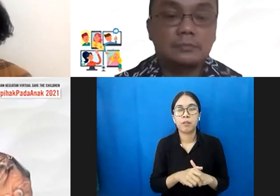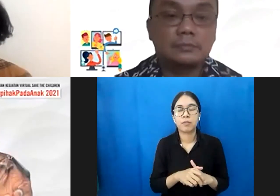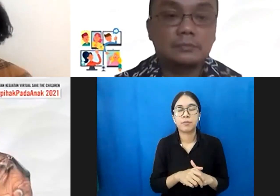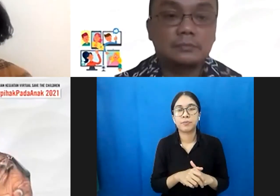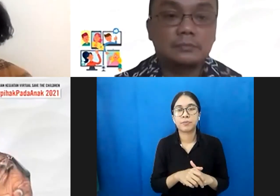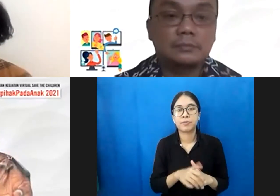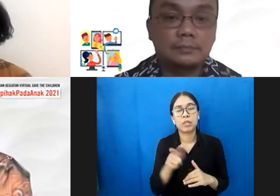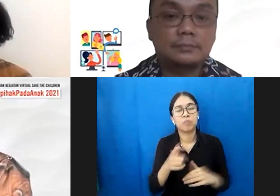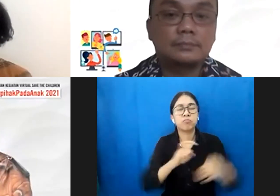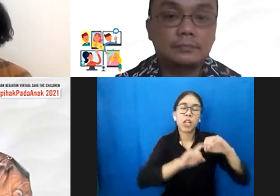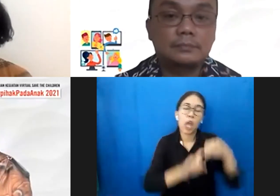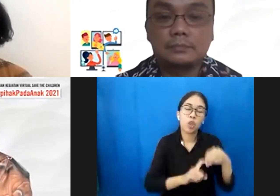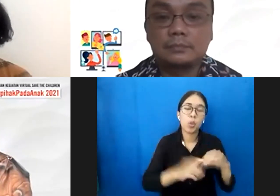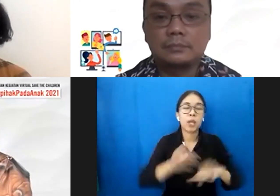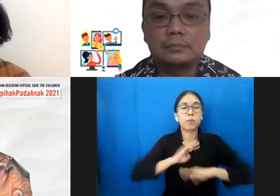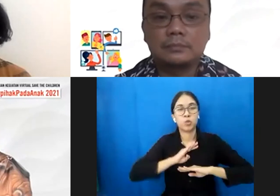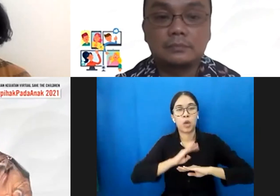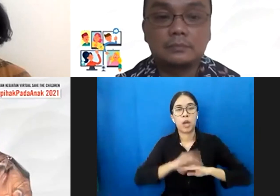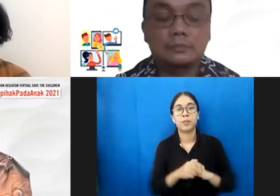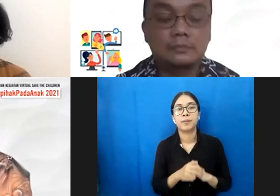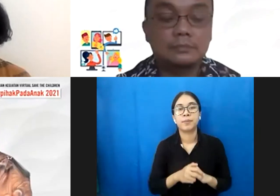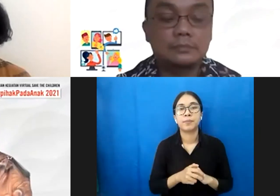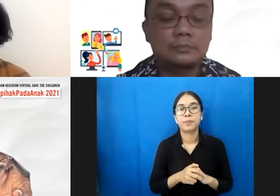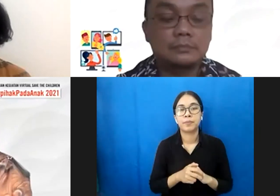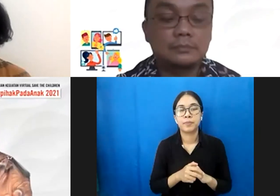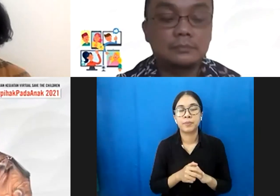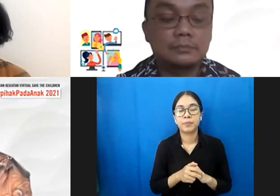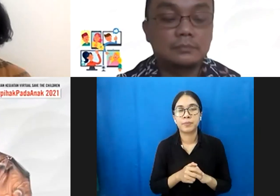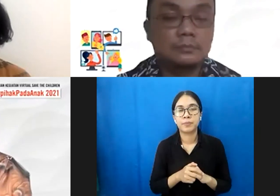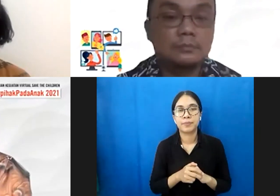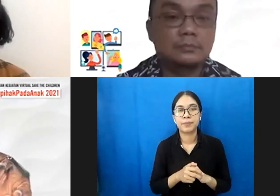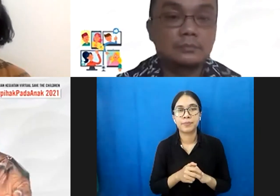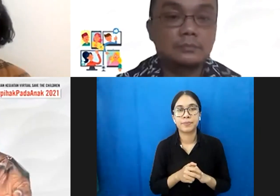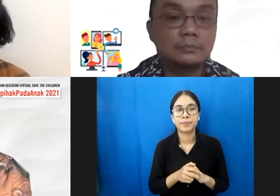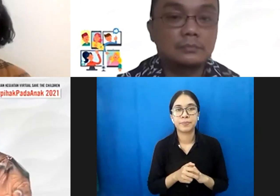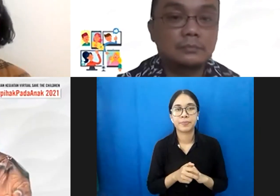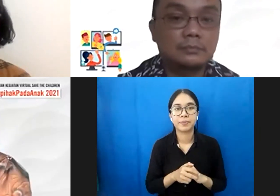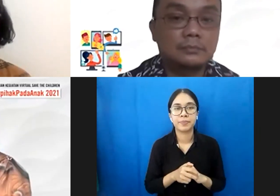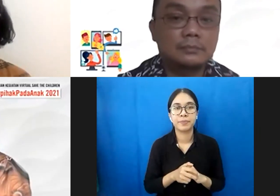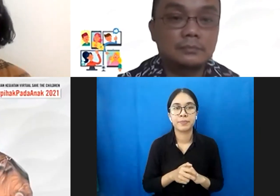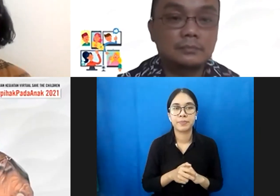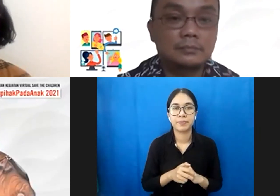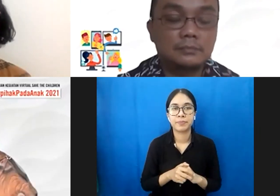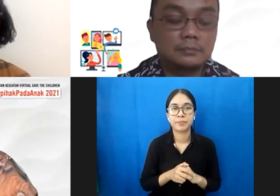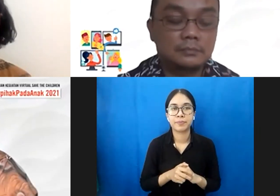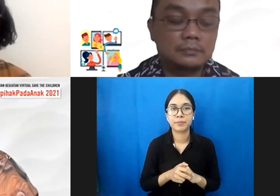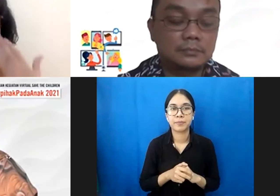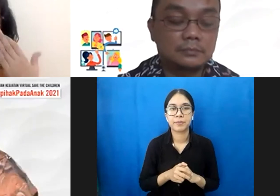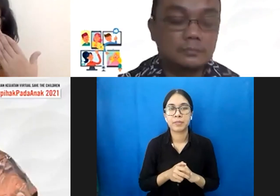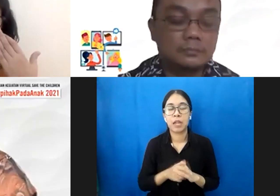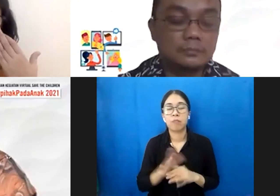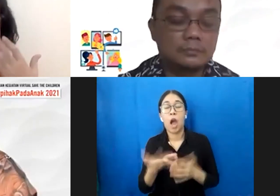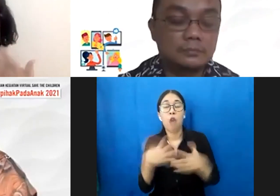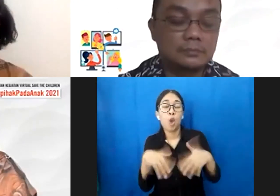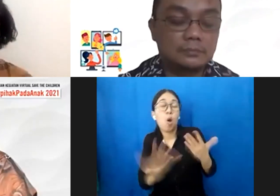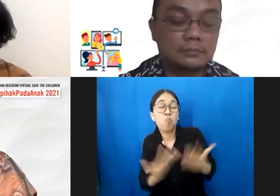sangat tergantung kebutuhan kita gitu. Ada juga justru misalnya masalahnya adalah kurang tidur gitu ya. Jadi